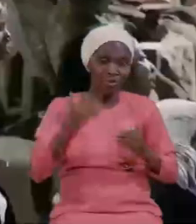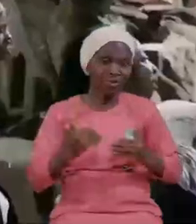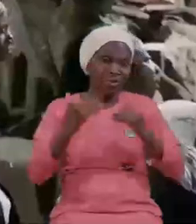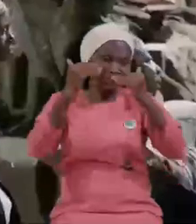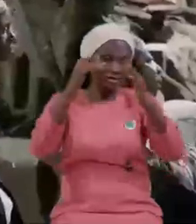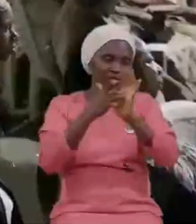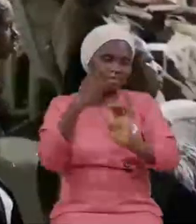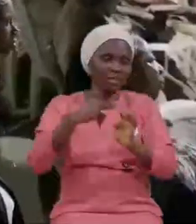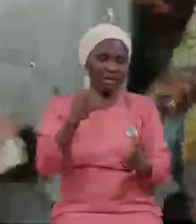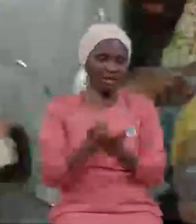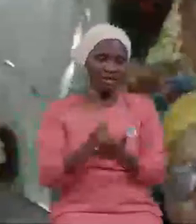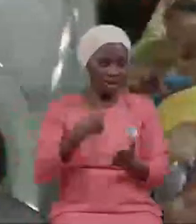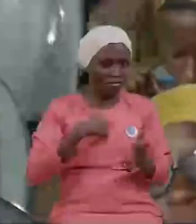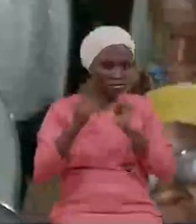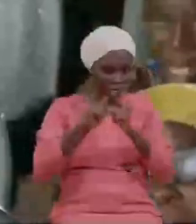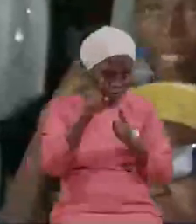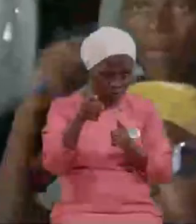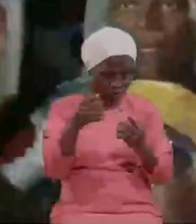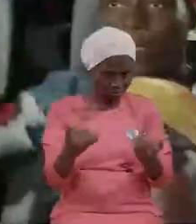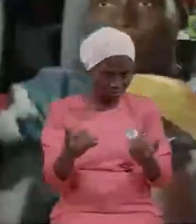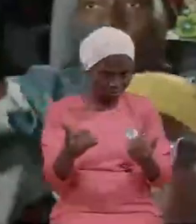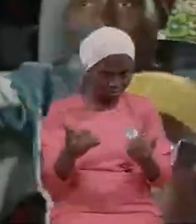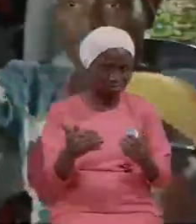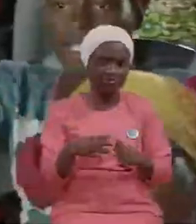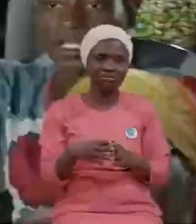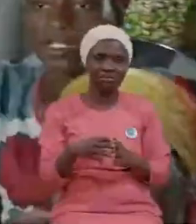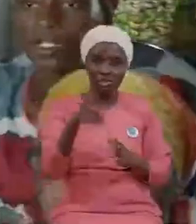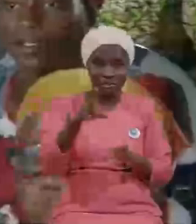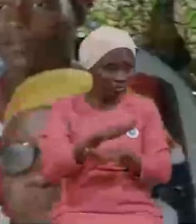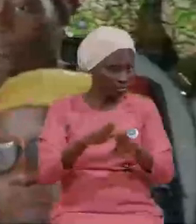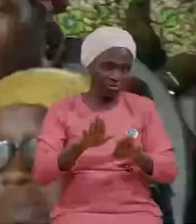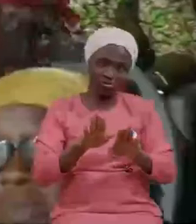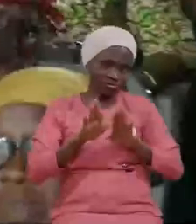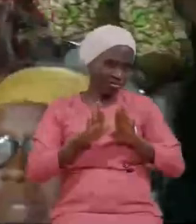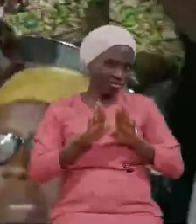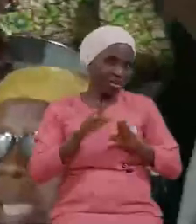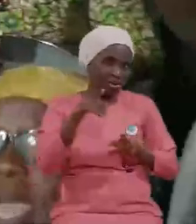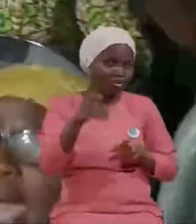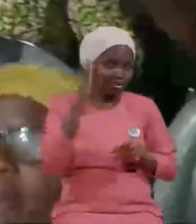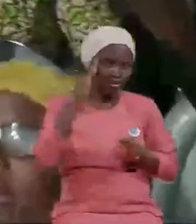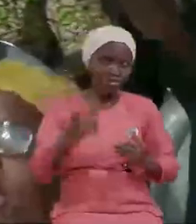là-bas. Ne crains point, tu vas progresser.